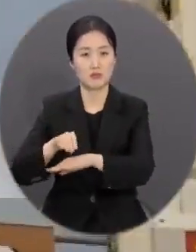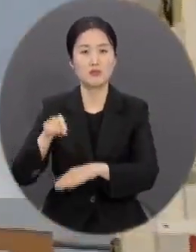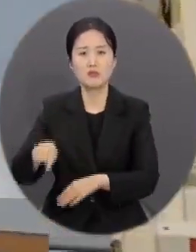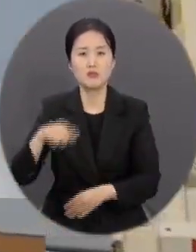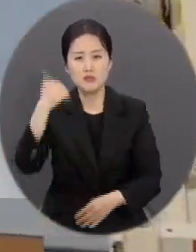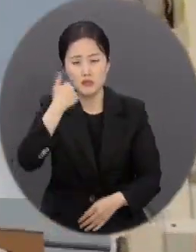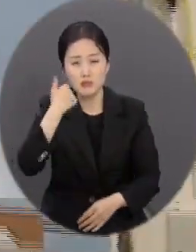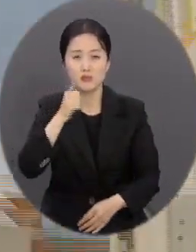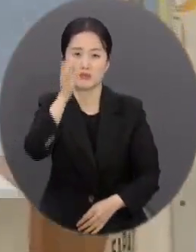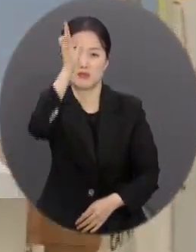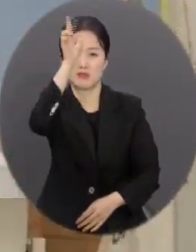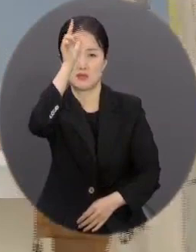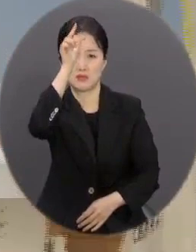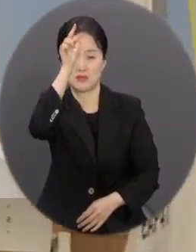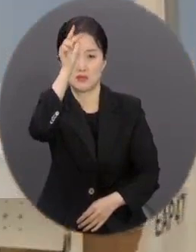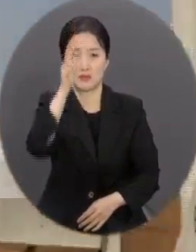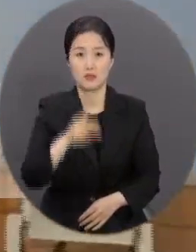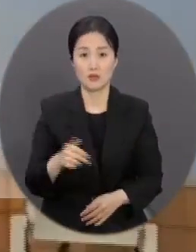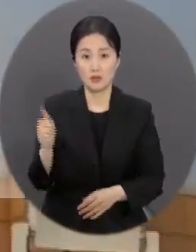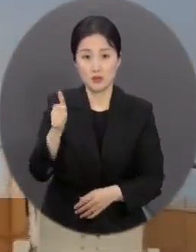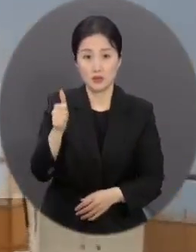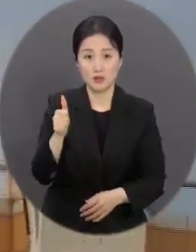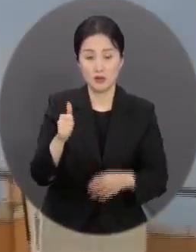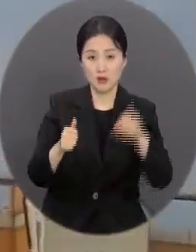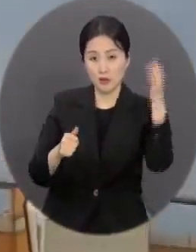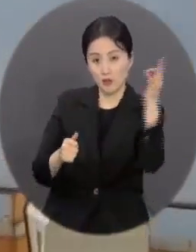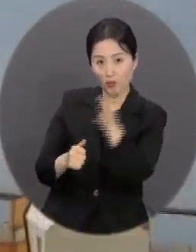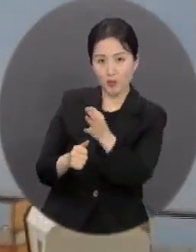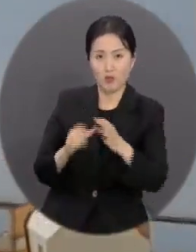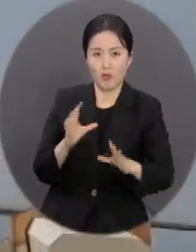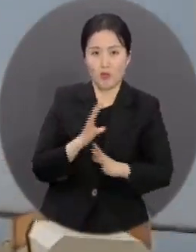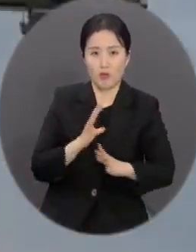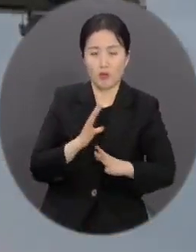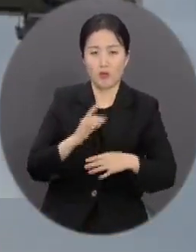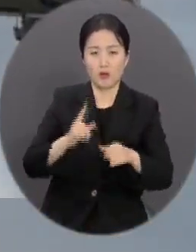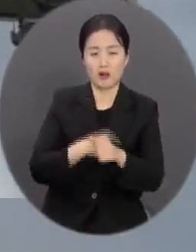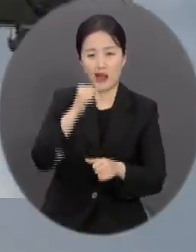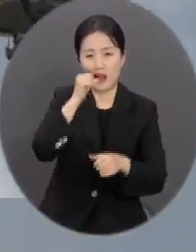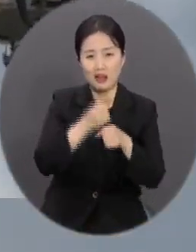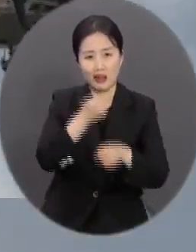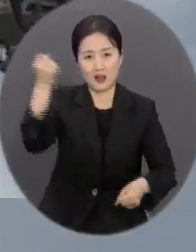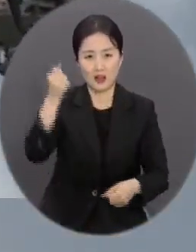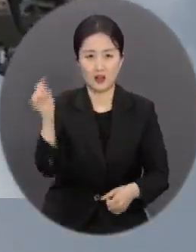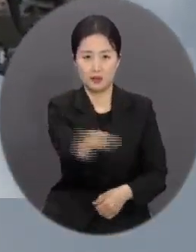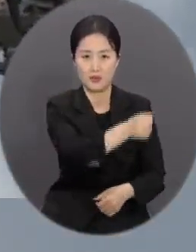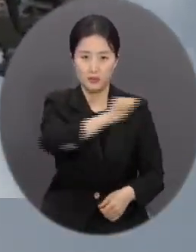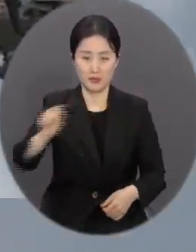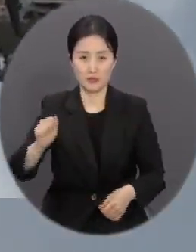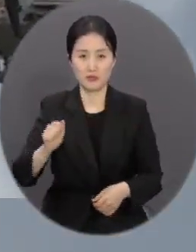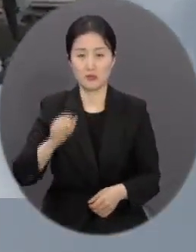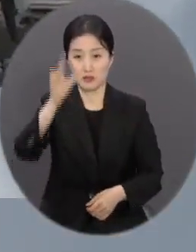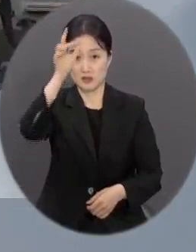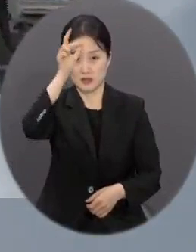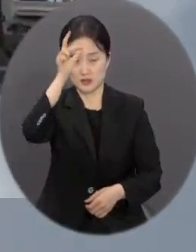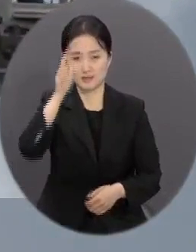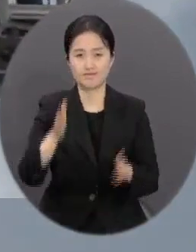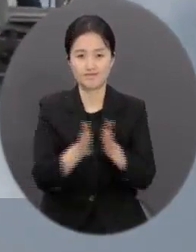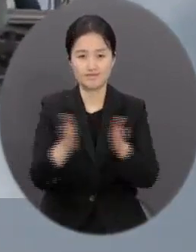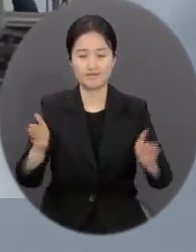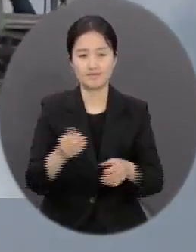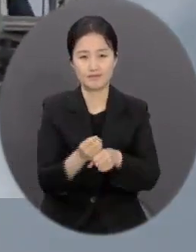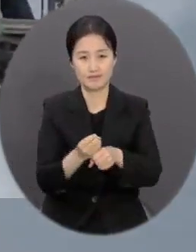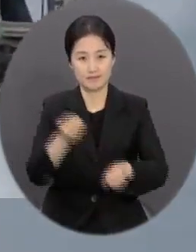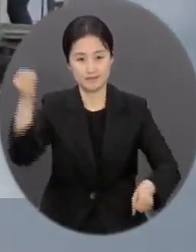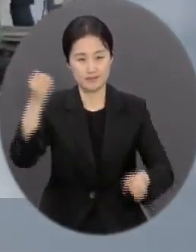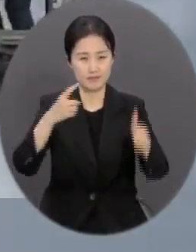점점 다가오자 한 남성이 쇠파이프를 휘두릅니다. 경찰은 플라스틱 진압봉으로 남성의 머리와 몸통을 여러 차례